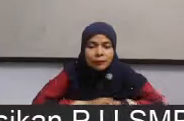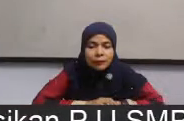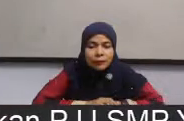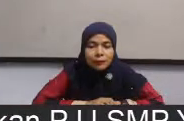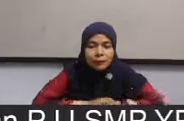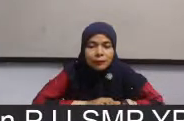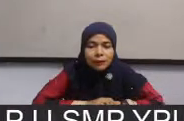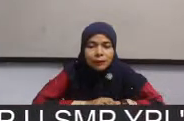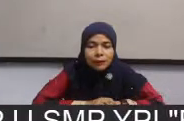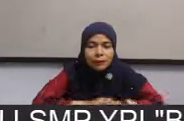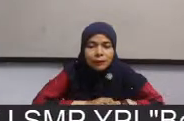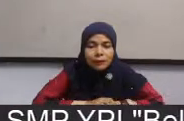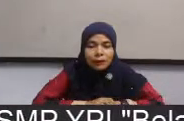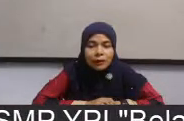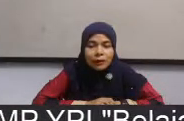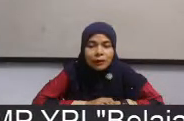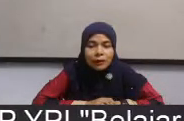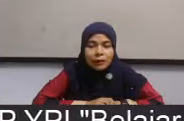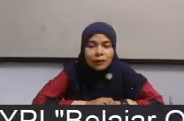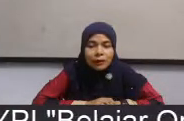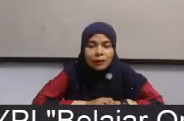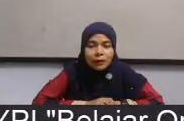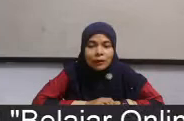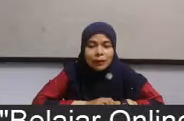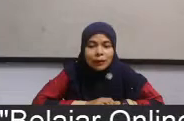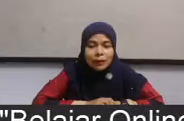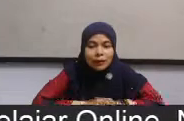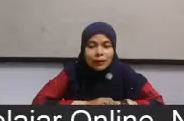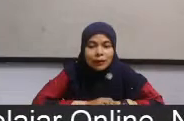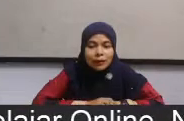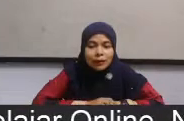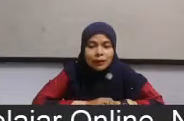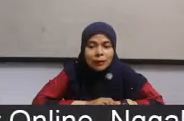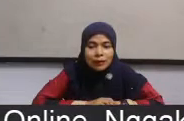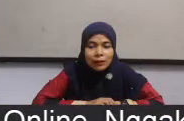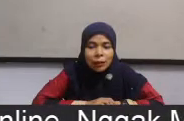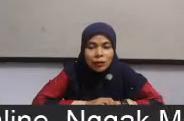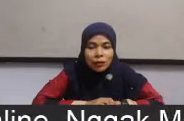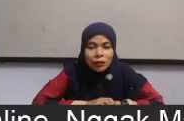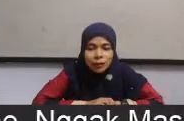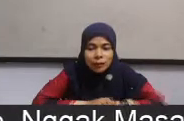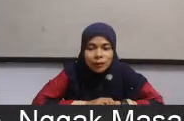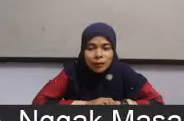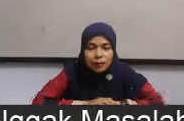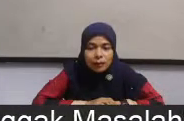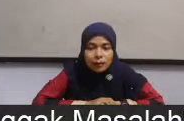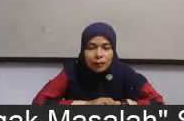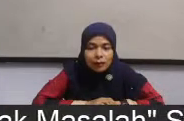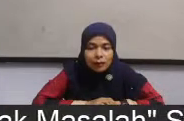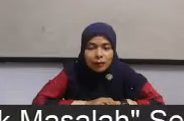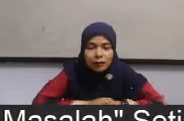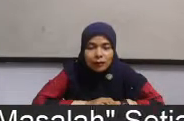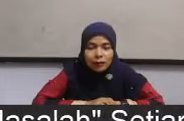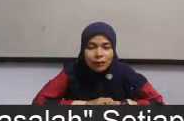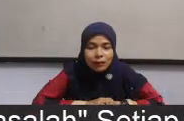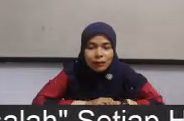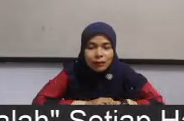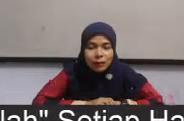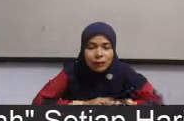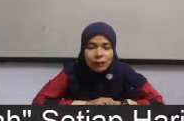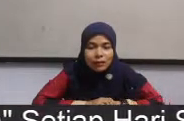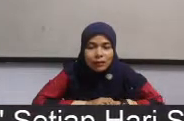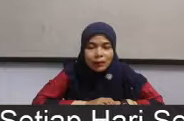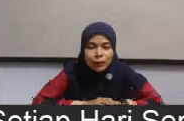Hai uh love hai hai yo Kausa tanya ke Hai